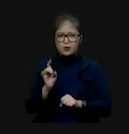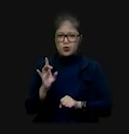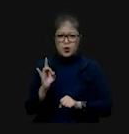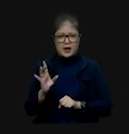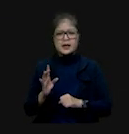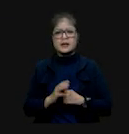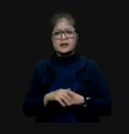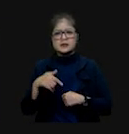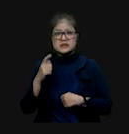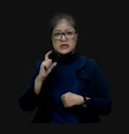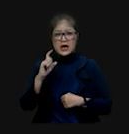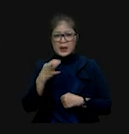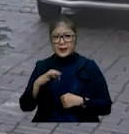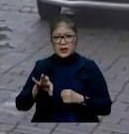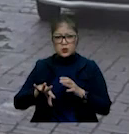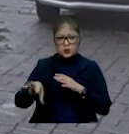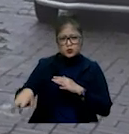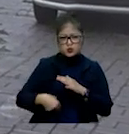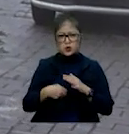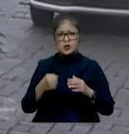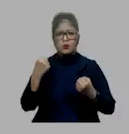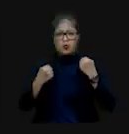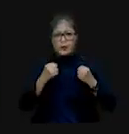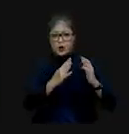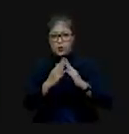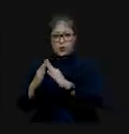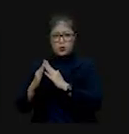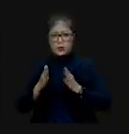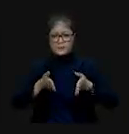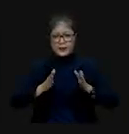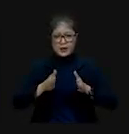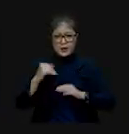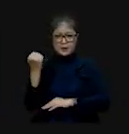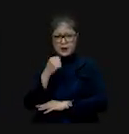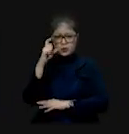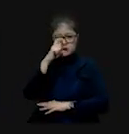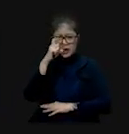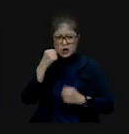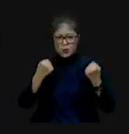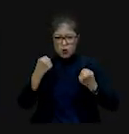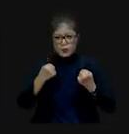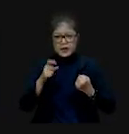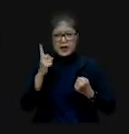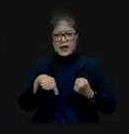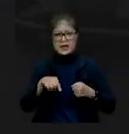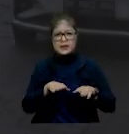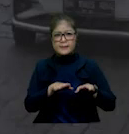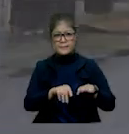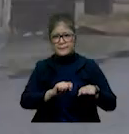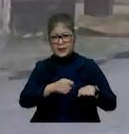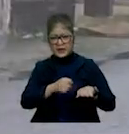Modus baru pencurian mobil terjadi di komplek perumahan di Medan, Sumatera Utara. Pelaku menyasar mobil yang sedang dipanaskan dan ditinggal pemiliknya masuk ke